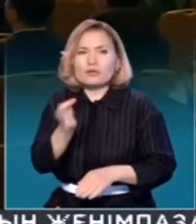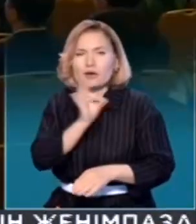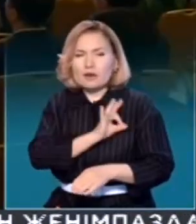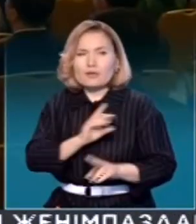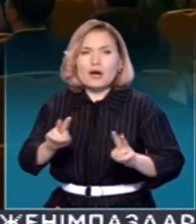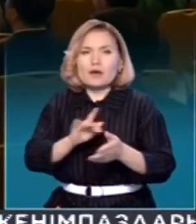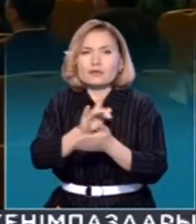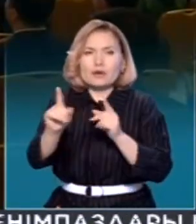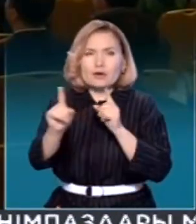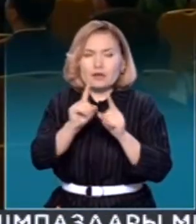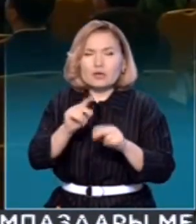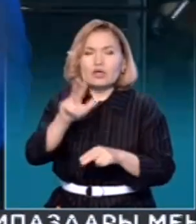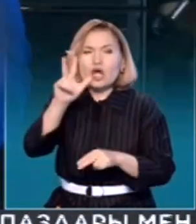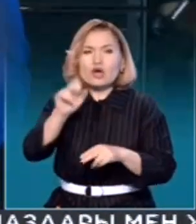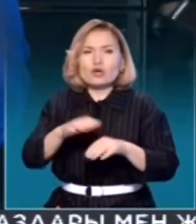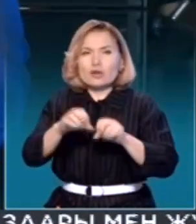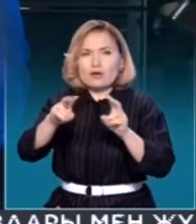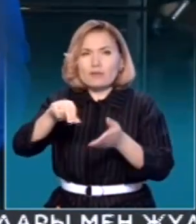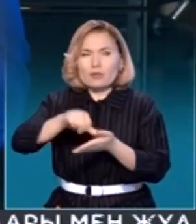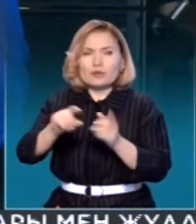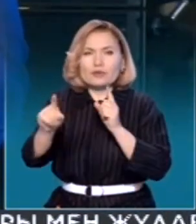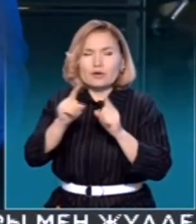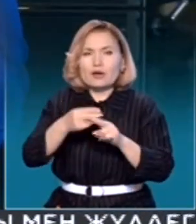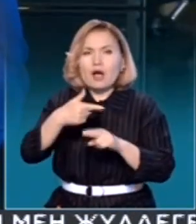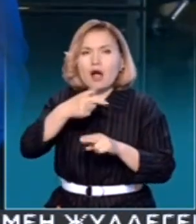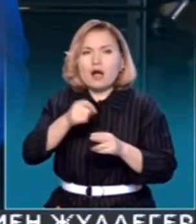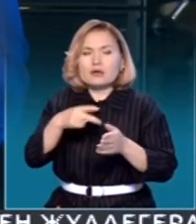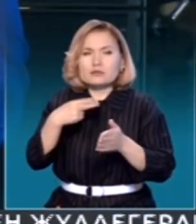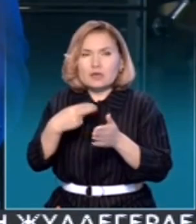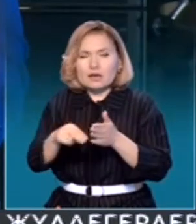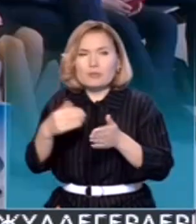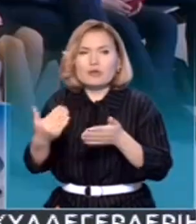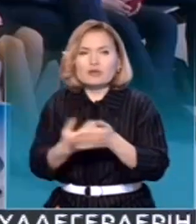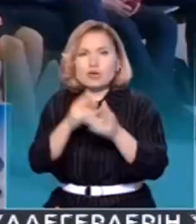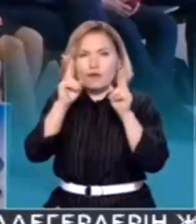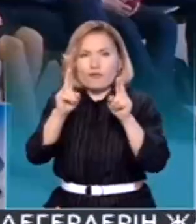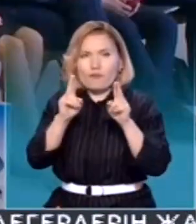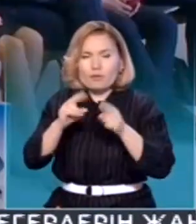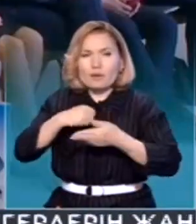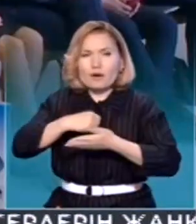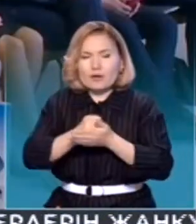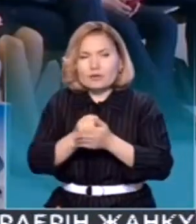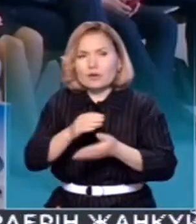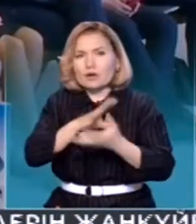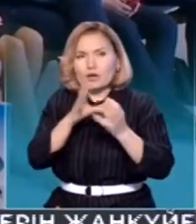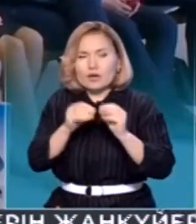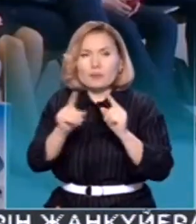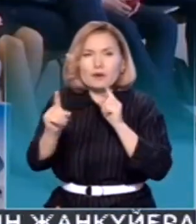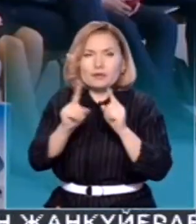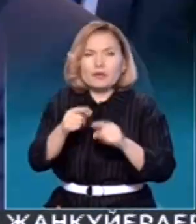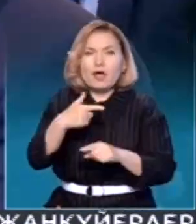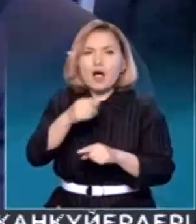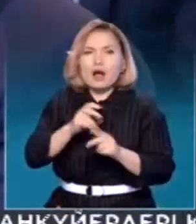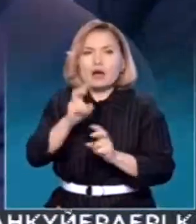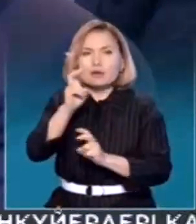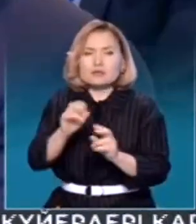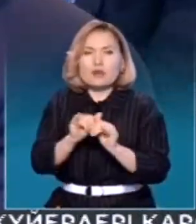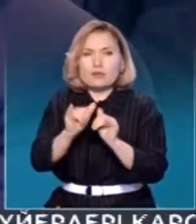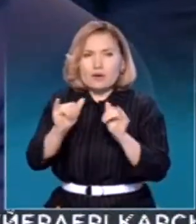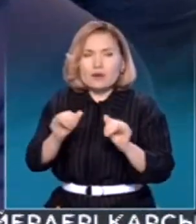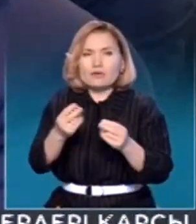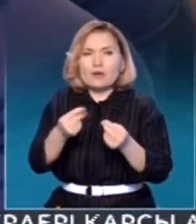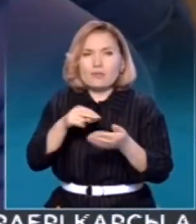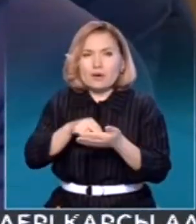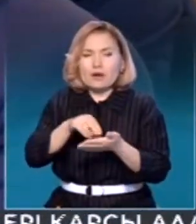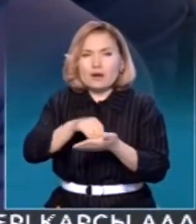қосты. 300-ге жуық сала маманы қатысқан форумда газ сатып алудың жаңа формуласы таныстырылды. Сондай-ақ жиында отандық газ өнеркәсібінің баға белгілеу